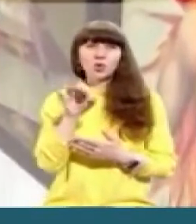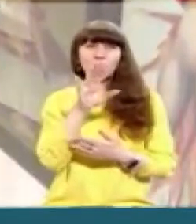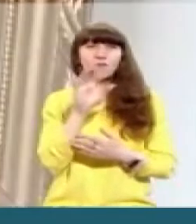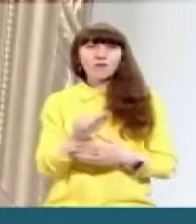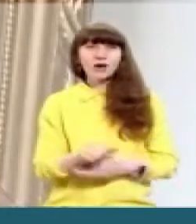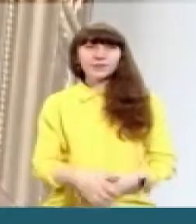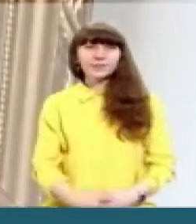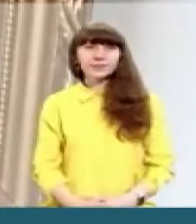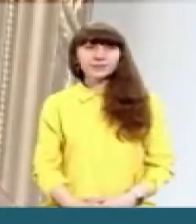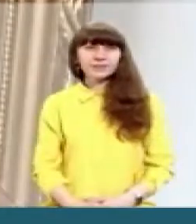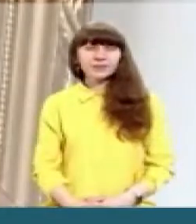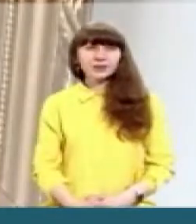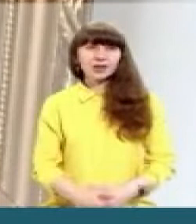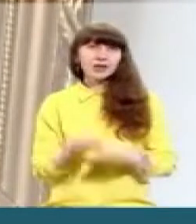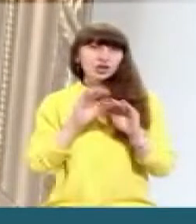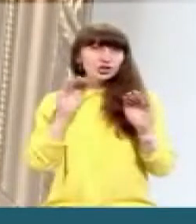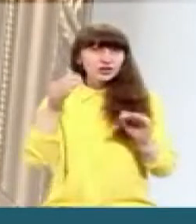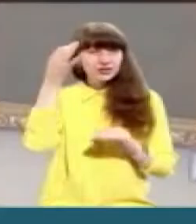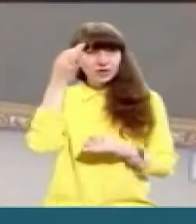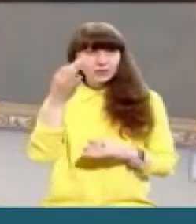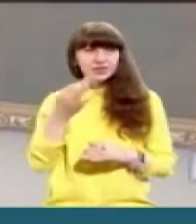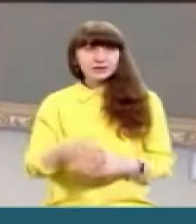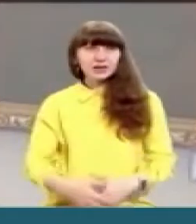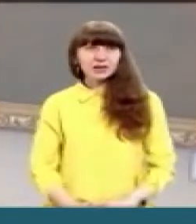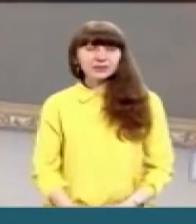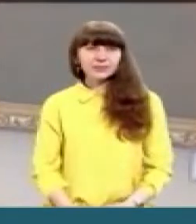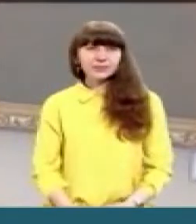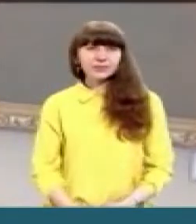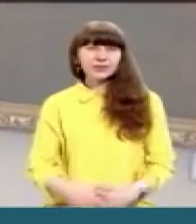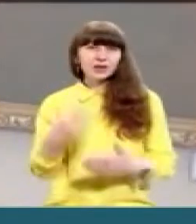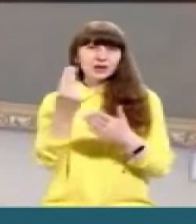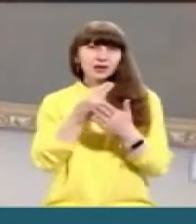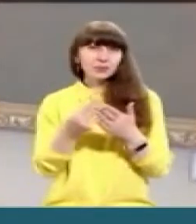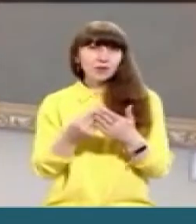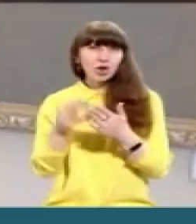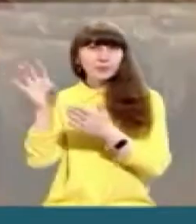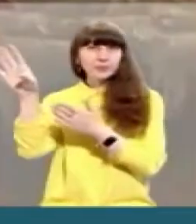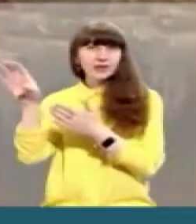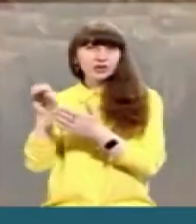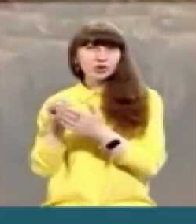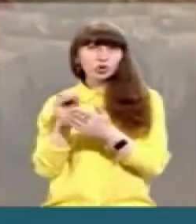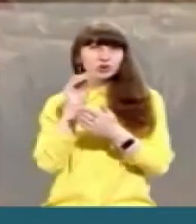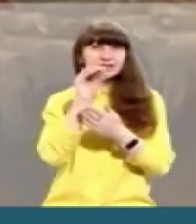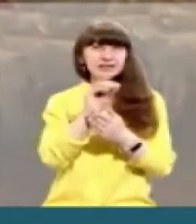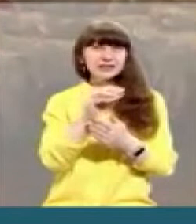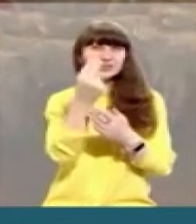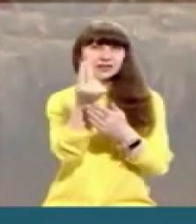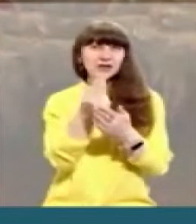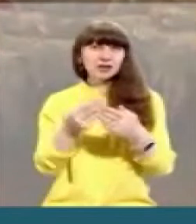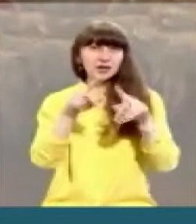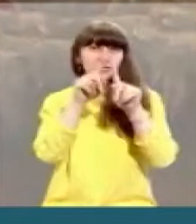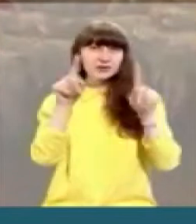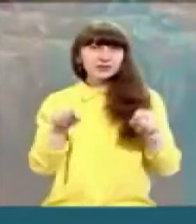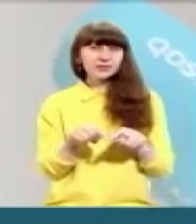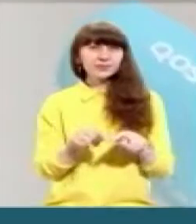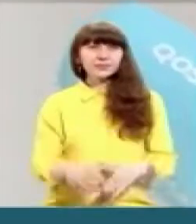его детскими воспоминаниями а также красивым обликом родного города автор будто переносит беззаботное время где все отображается яркой палитрой